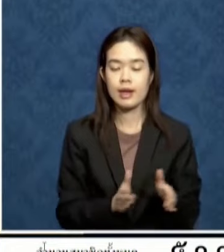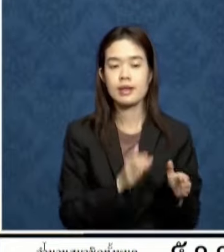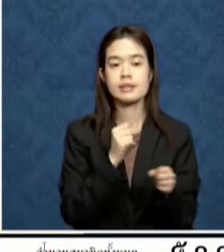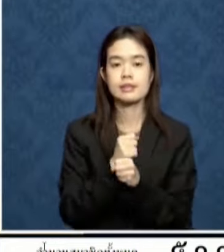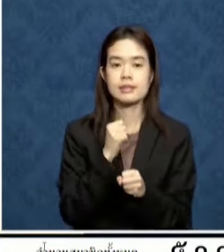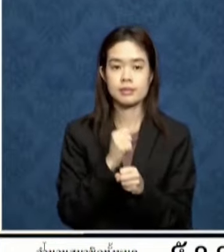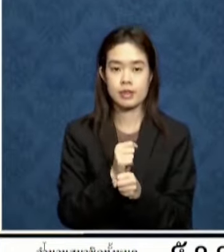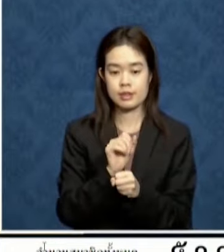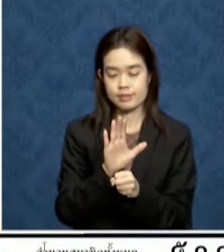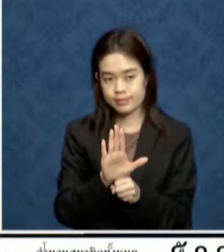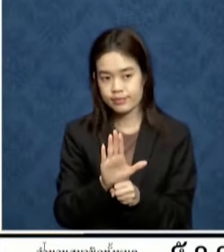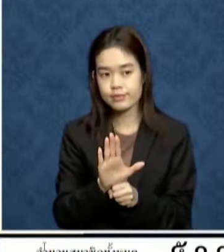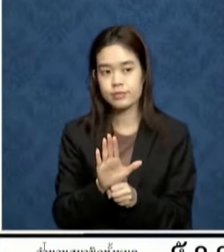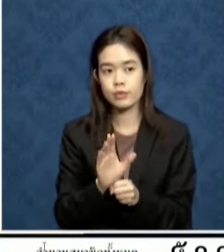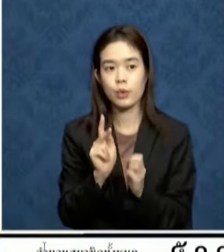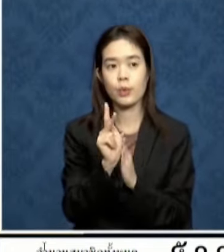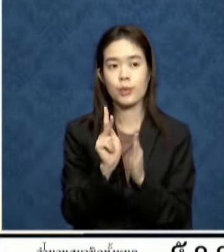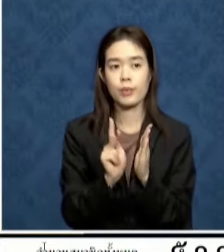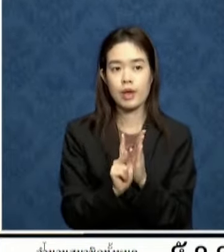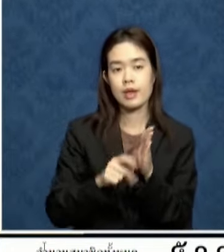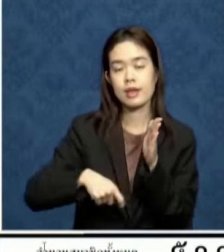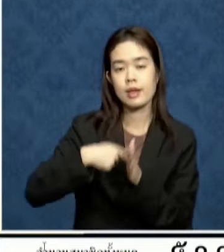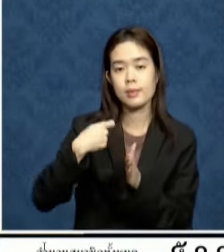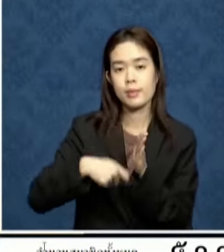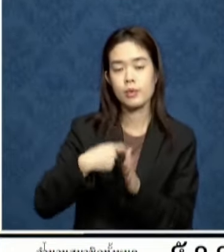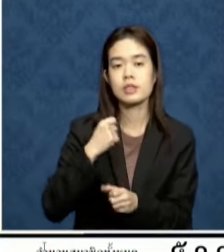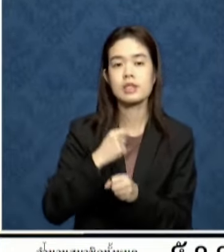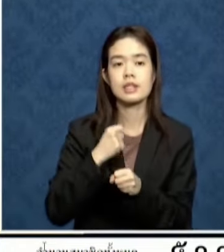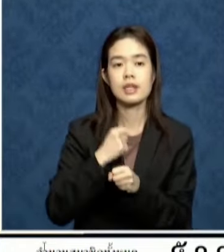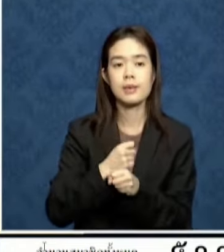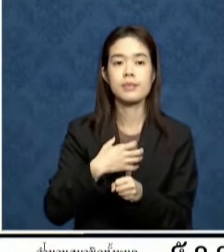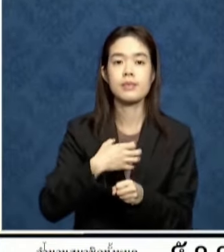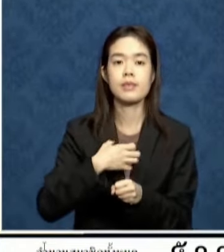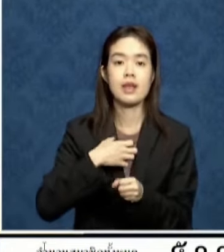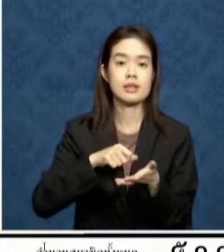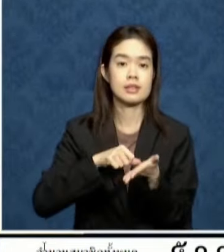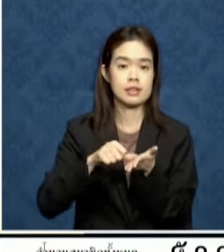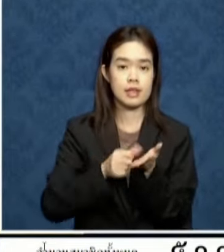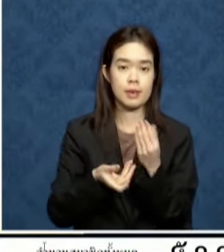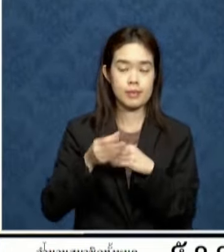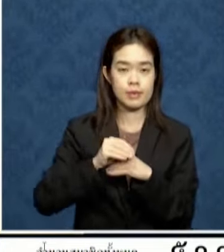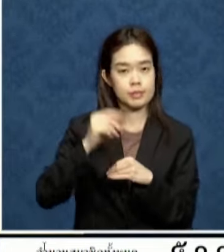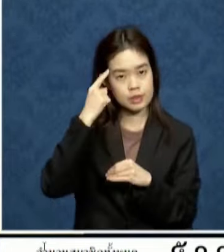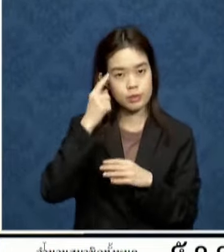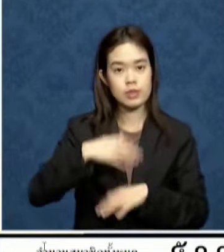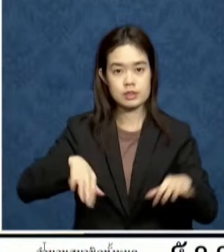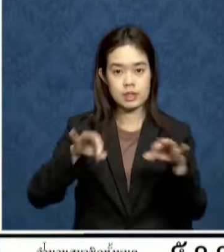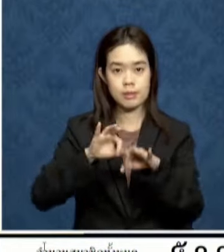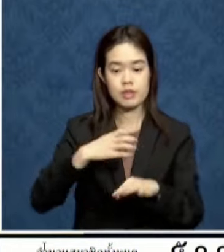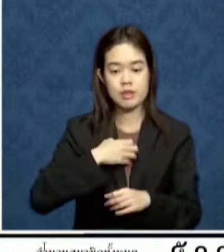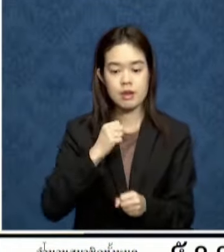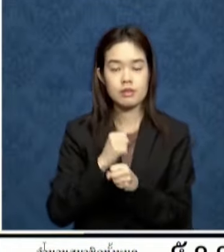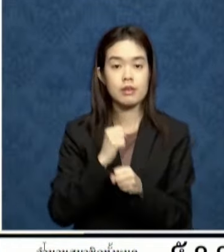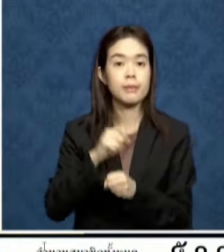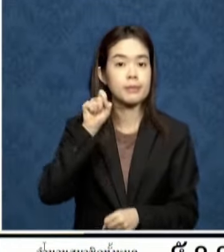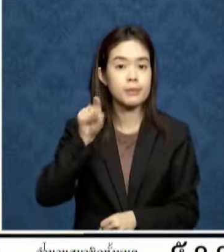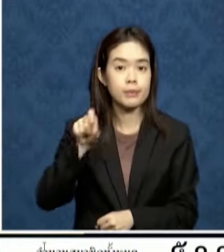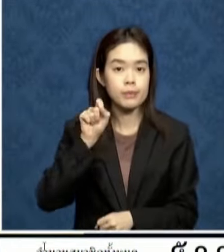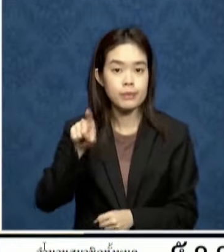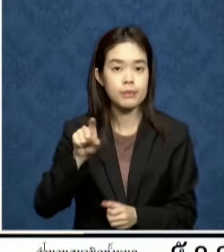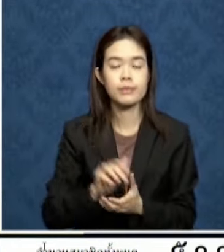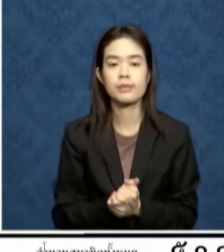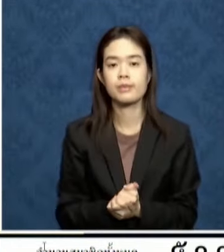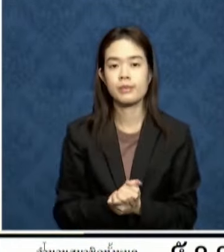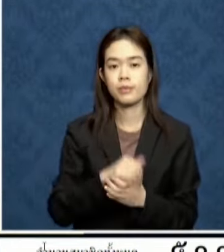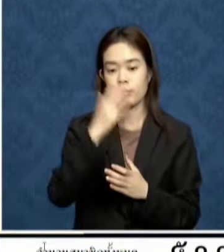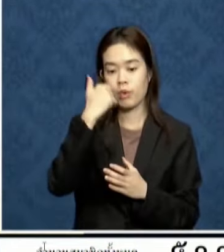างใกล้ชิดขึ้นเหตุผลที่ทำให้การแก้ไขพรบประชามตินั้นมีความจำเป็นเร่งด่วนมากขึ้นก็เพราะว่